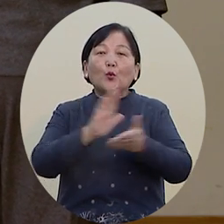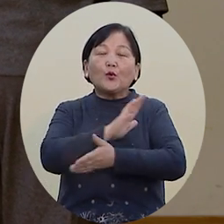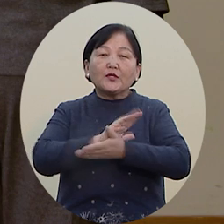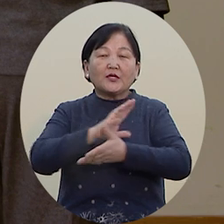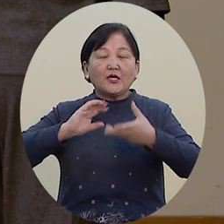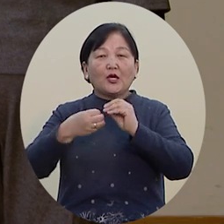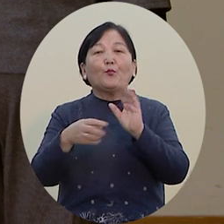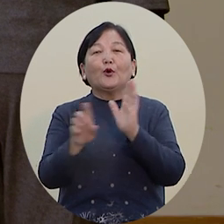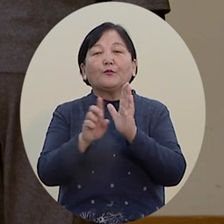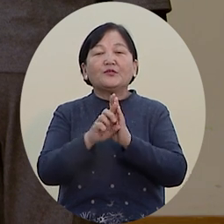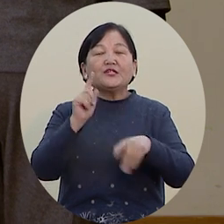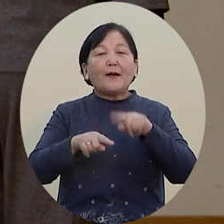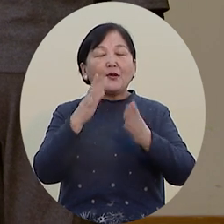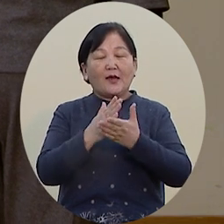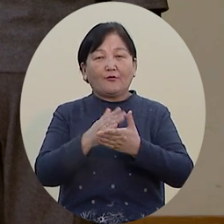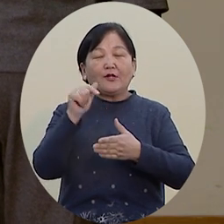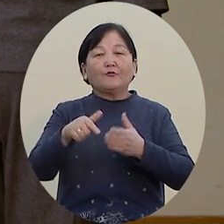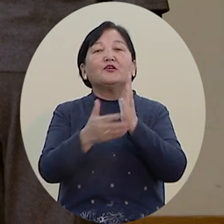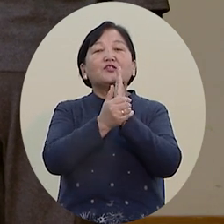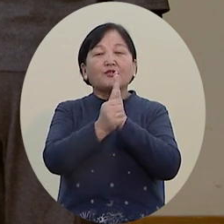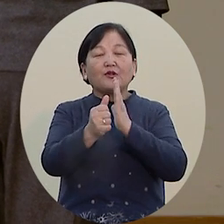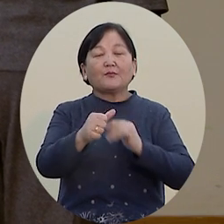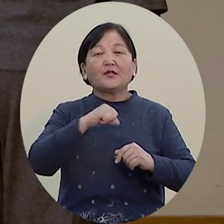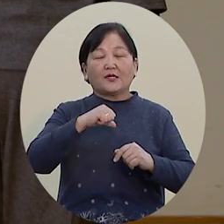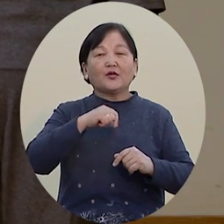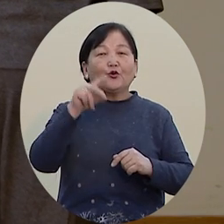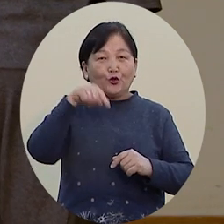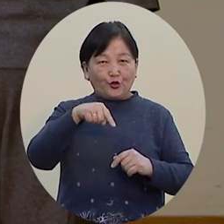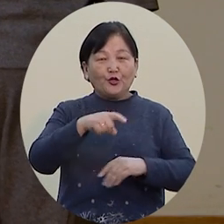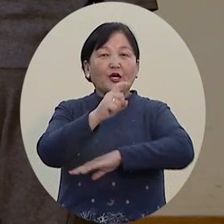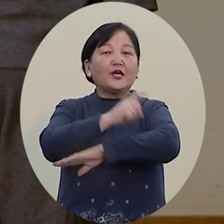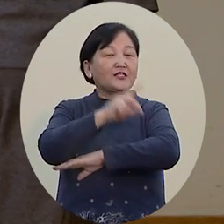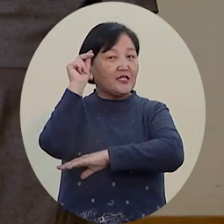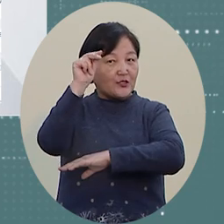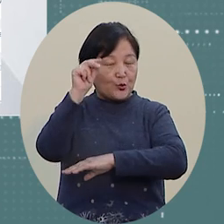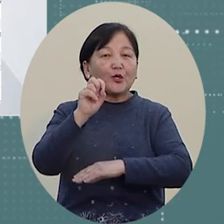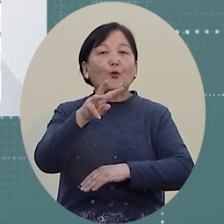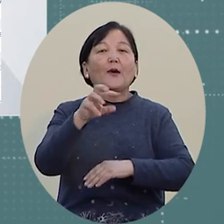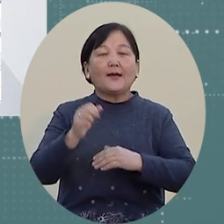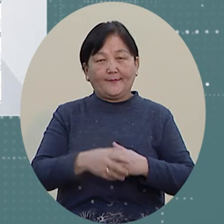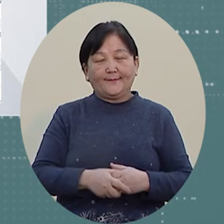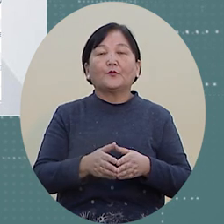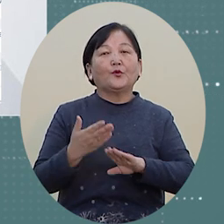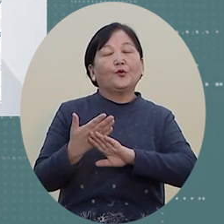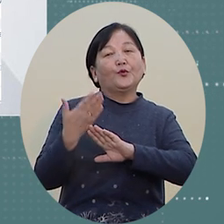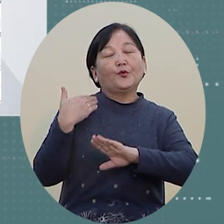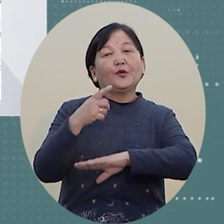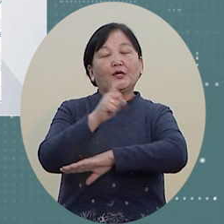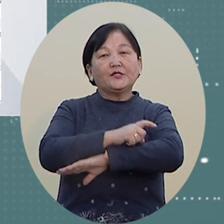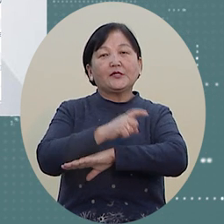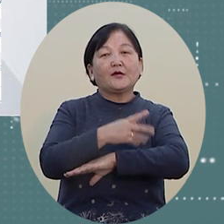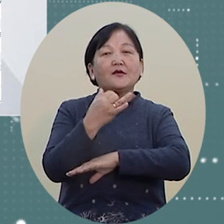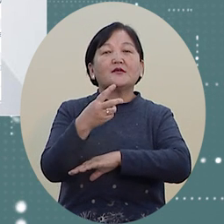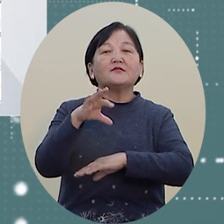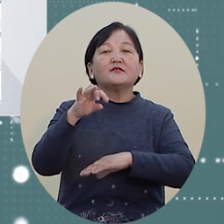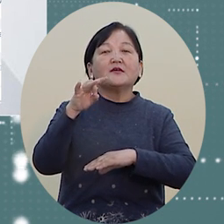яаж боловсруулах вэ? Энэ чадварыг мэдээллийн технологийн хичээлээр олгож байгаа. Төрүүчийн хичээл дээр бол